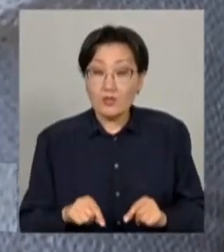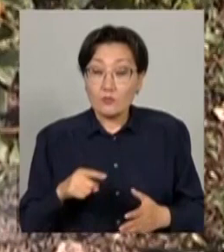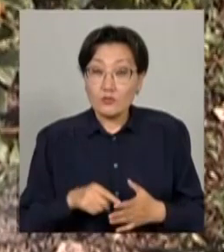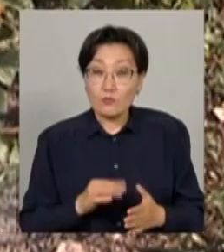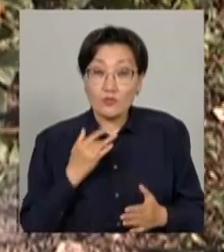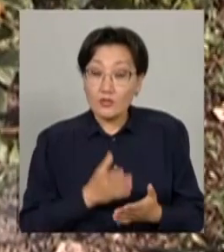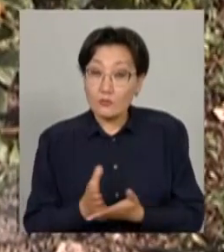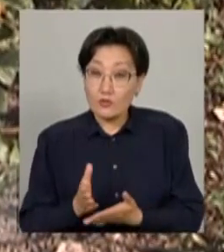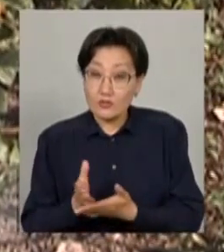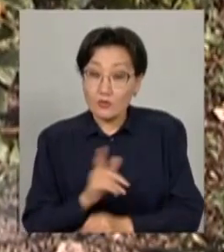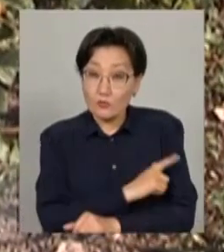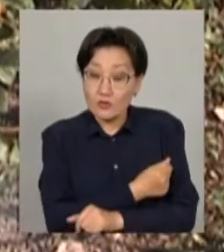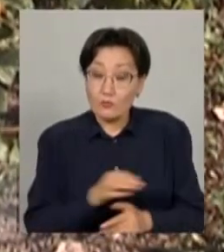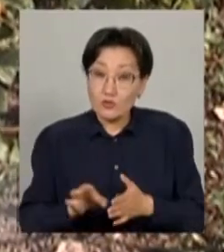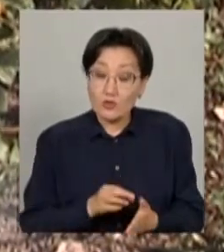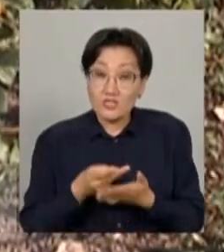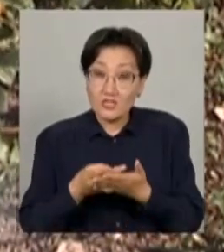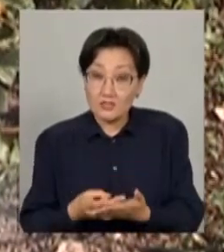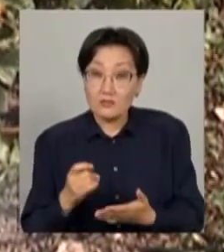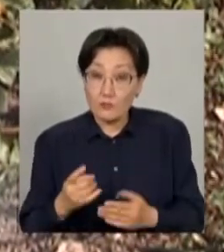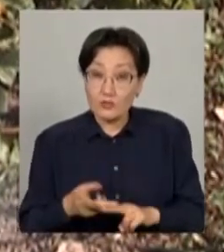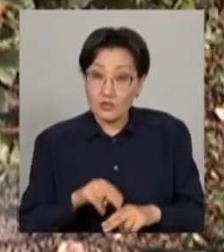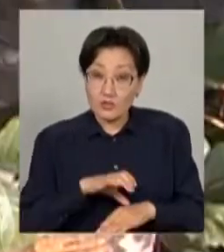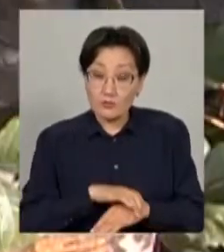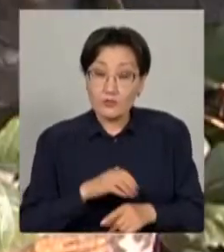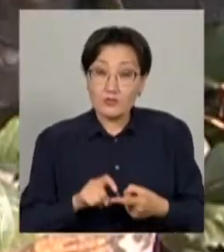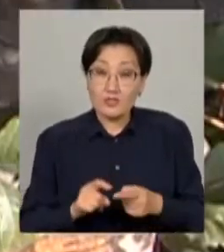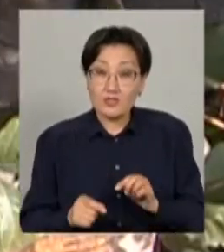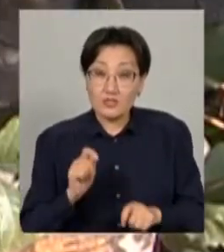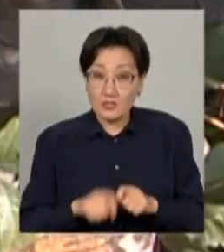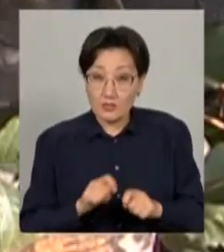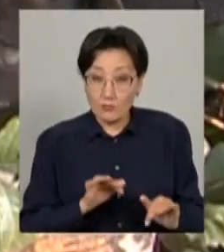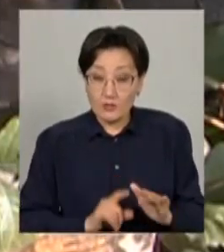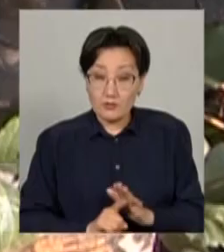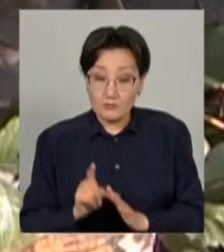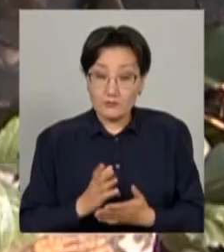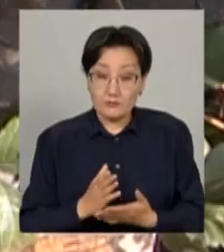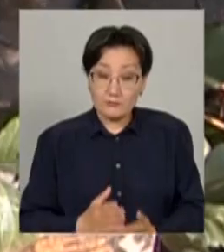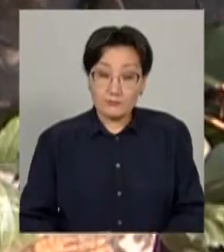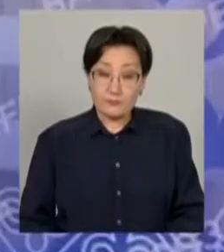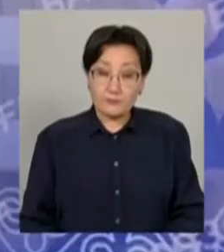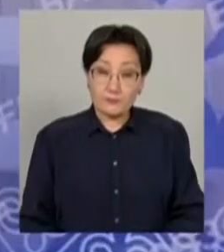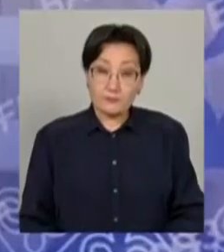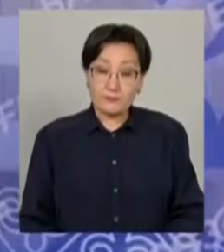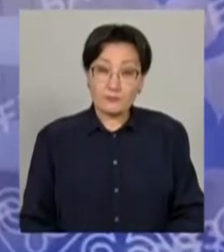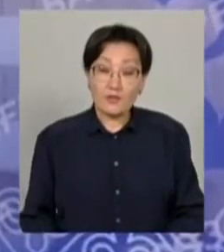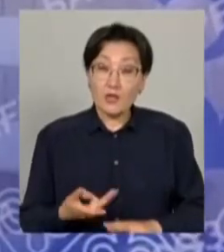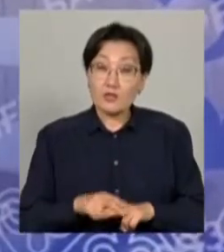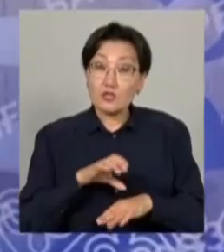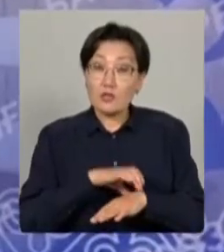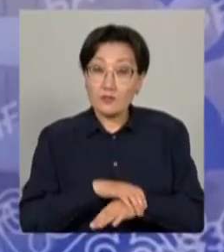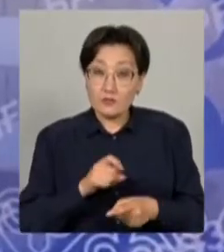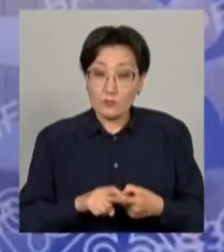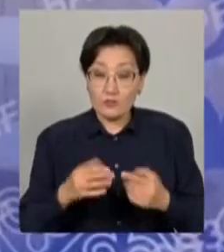қалалық көпсалалы ауруханаға шұғыл жеткізіпті. Аталған факт бойынша тергеп тексеру жүргізіп жатыр. Аталған факты